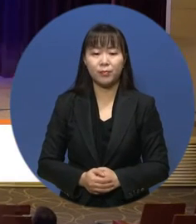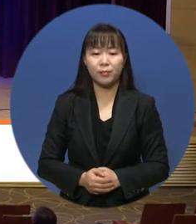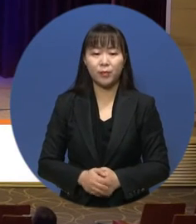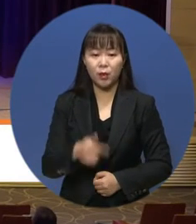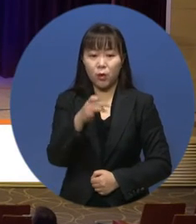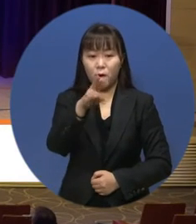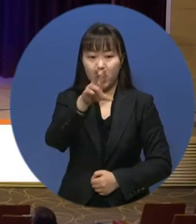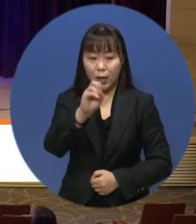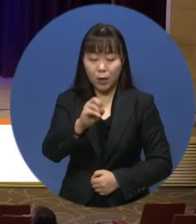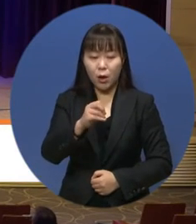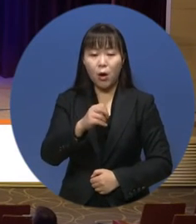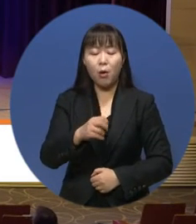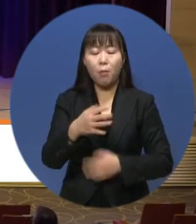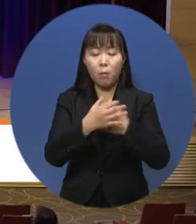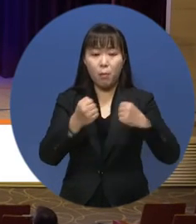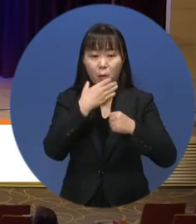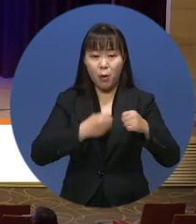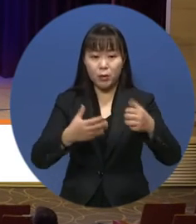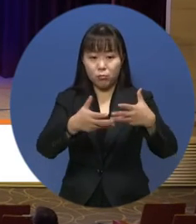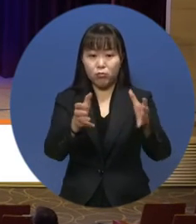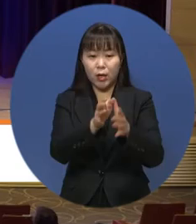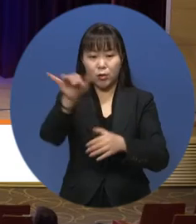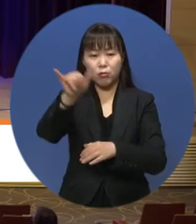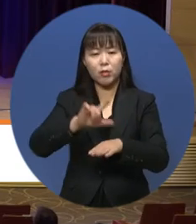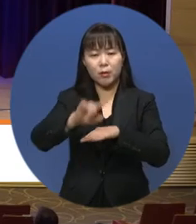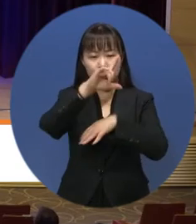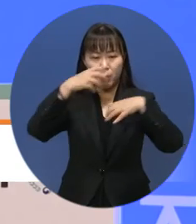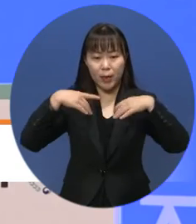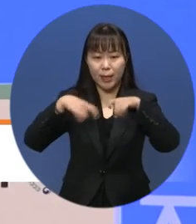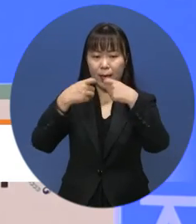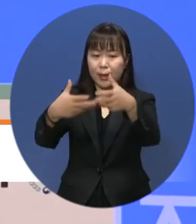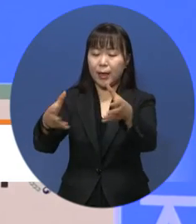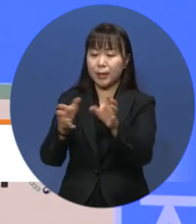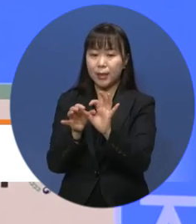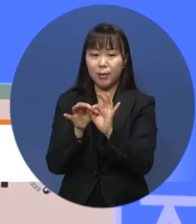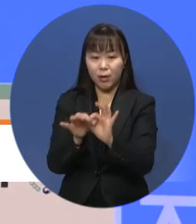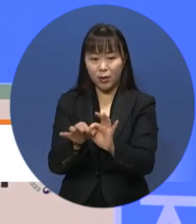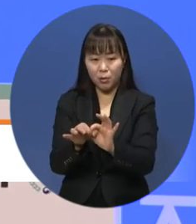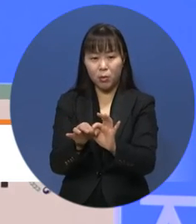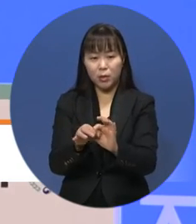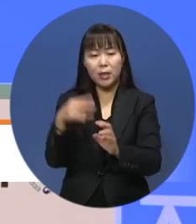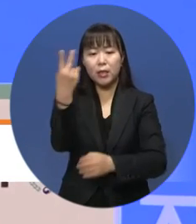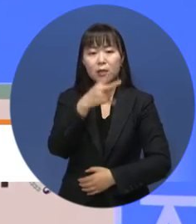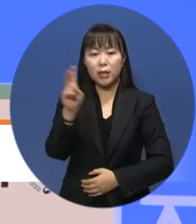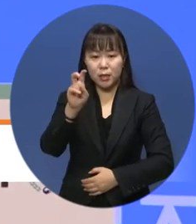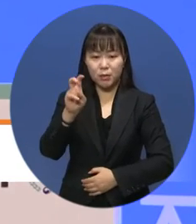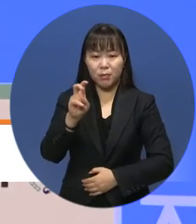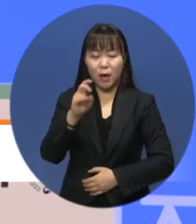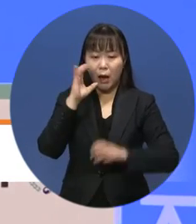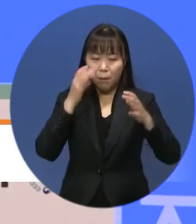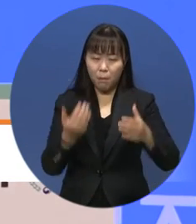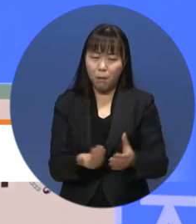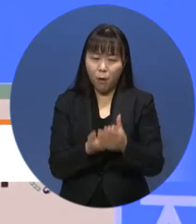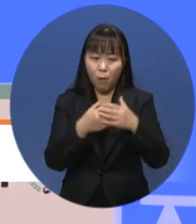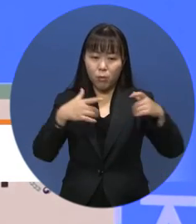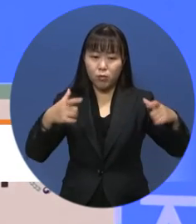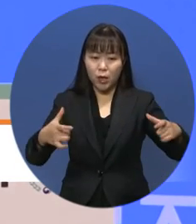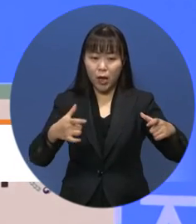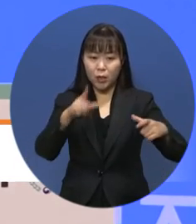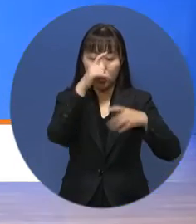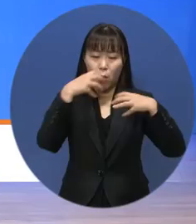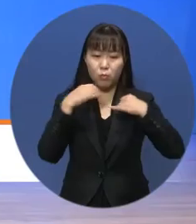광양시는 보건복지부가 전국 지자체와 개인 단체를 대상으로 실시한 2020년 보육 분야 정부